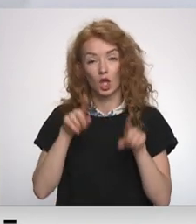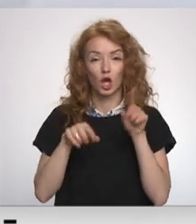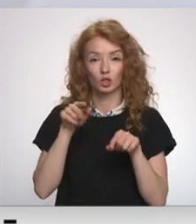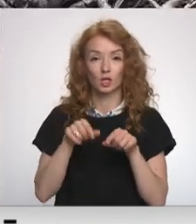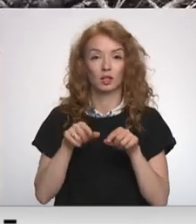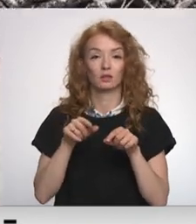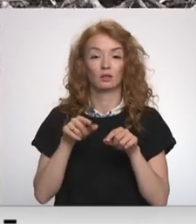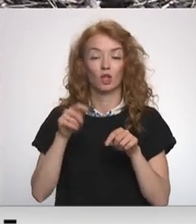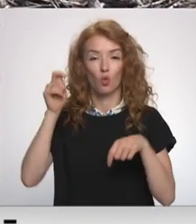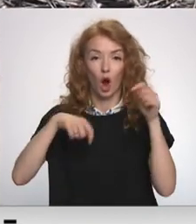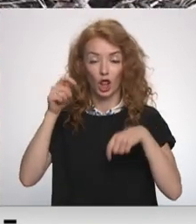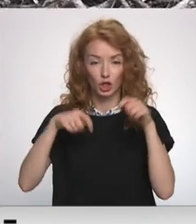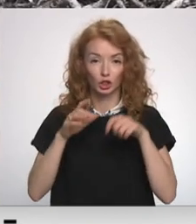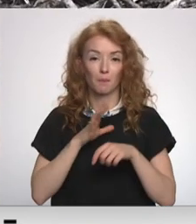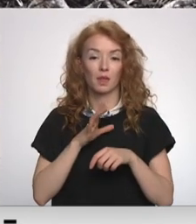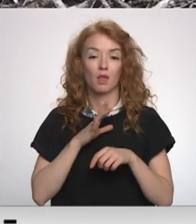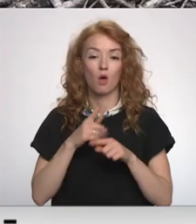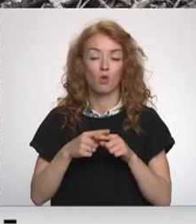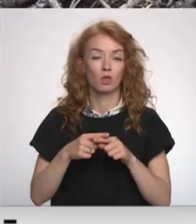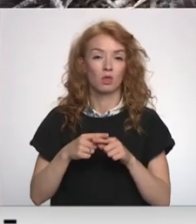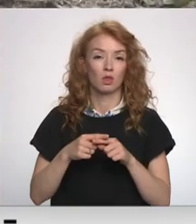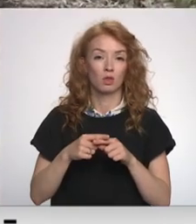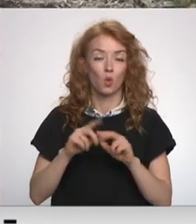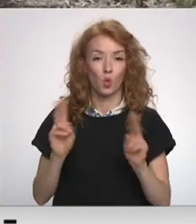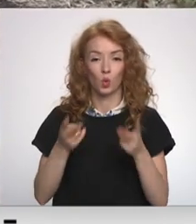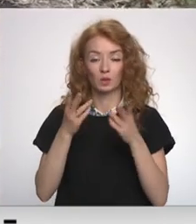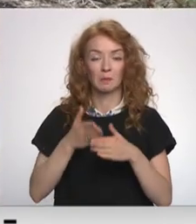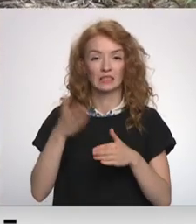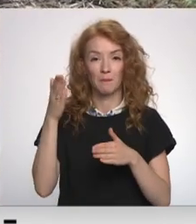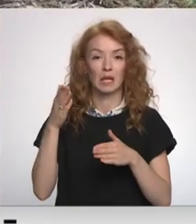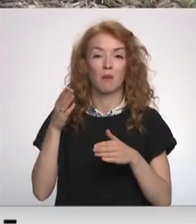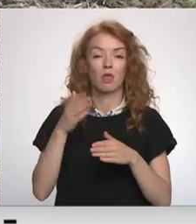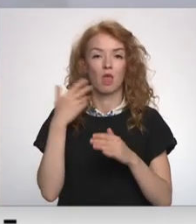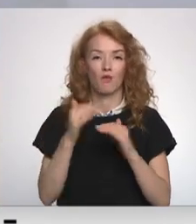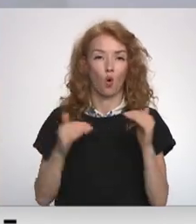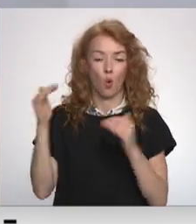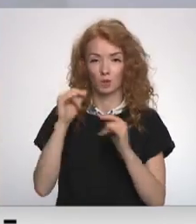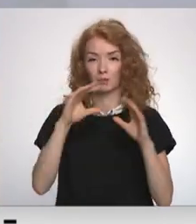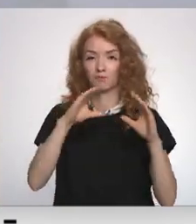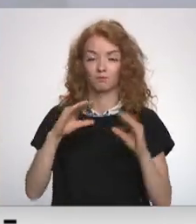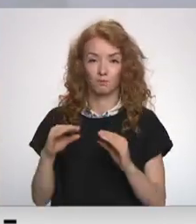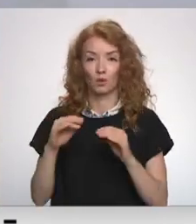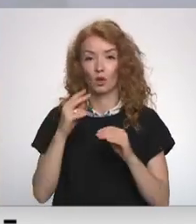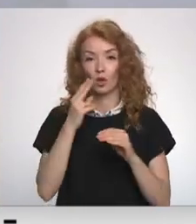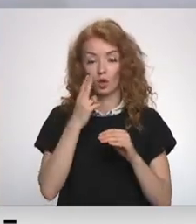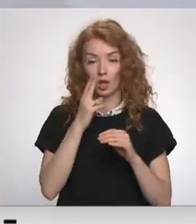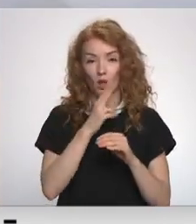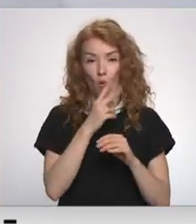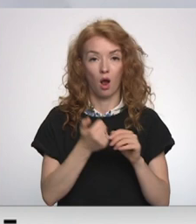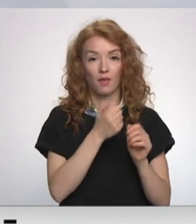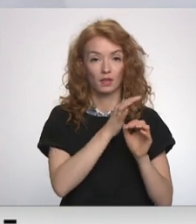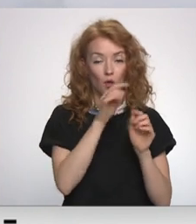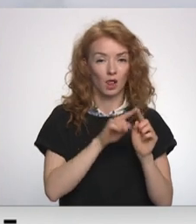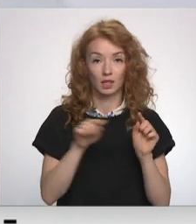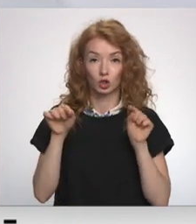ir šie te nokrišņi, ja, tie tomēr šo te uguns bīstamību nedaudz mazina. Šobrīd no gada sākuma ir reģistrēti